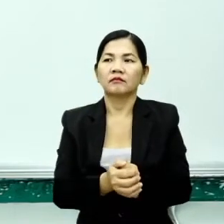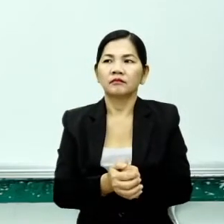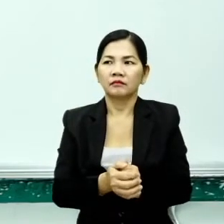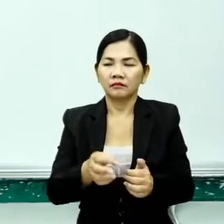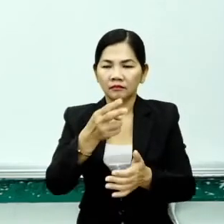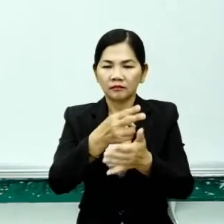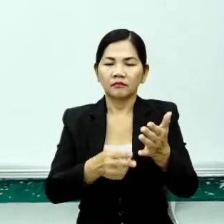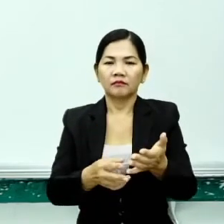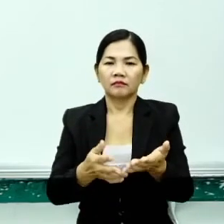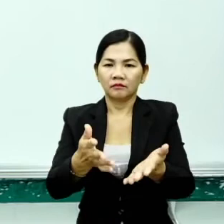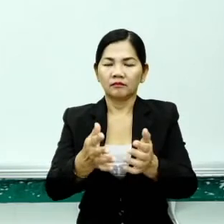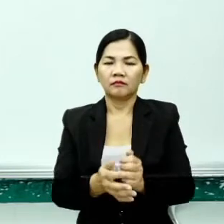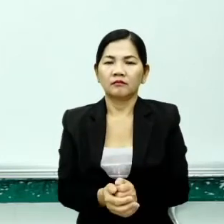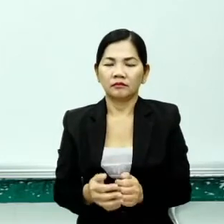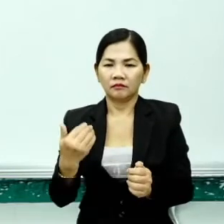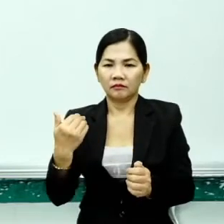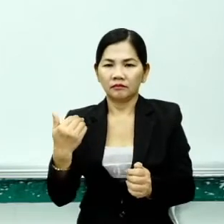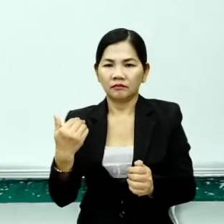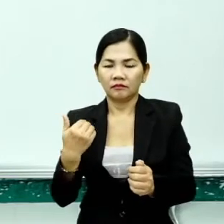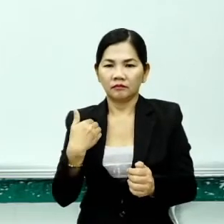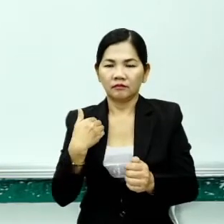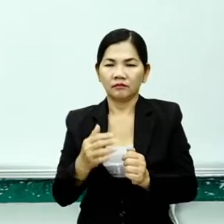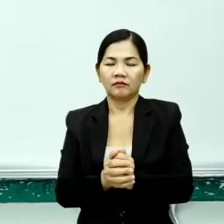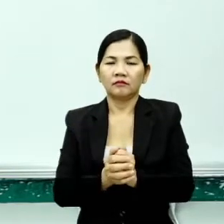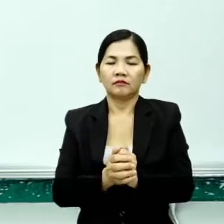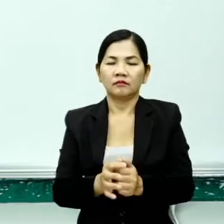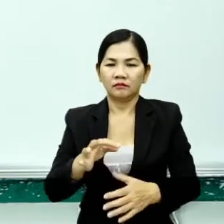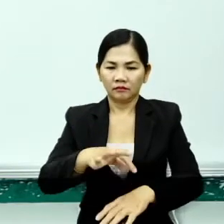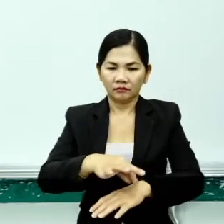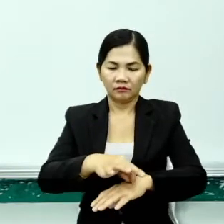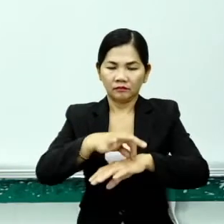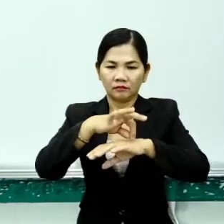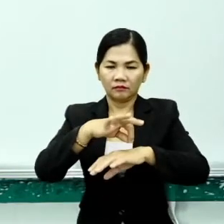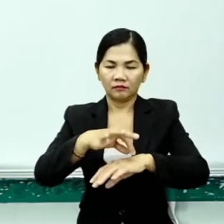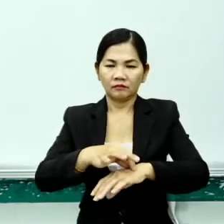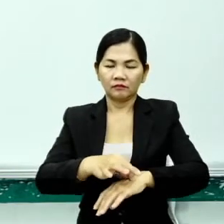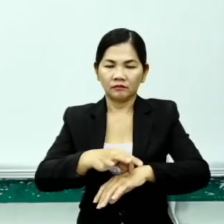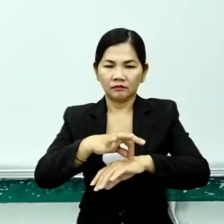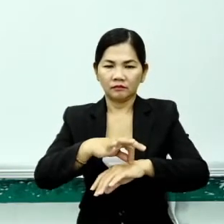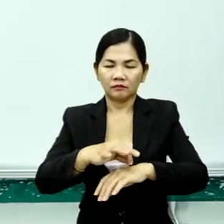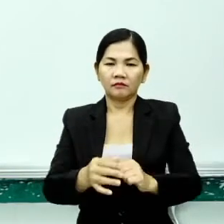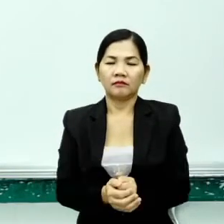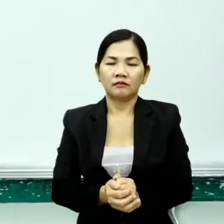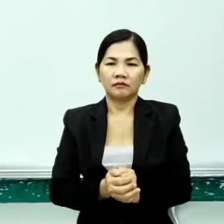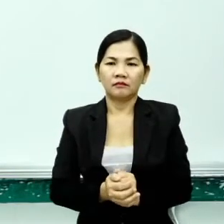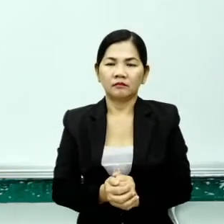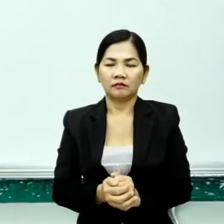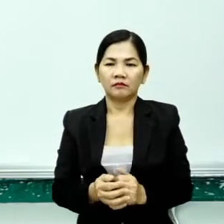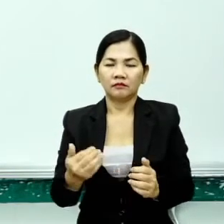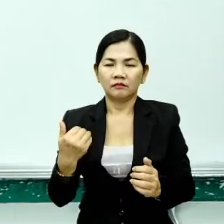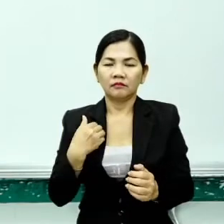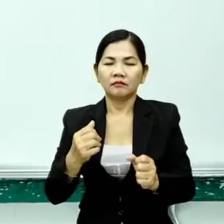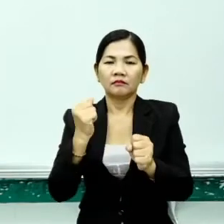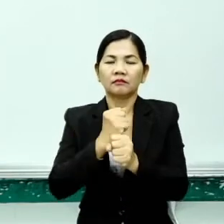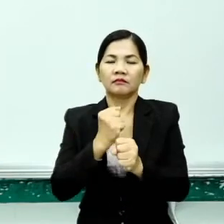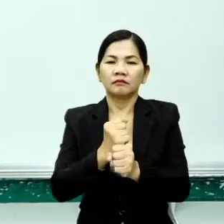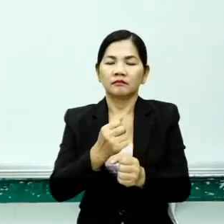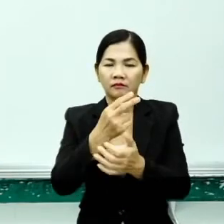cồn cha bắt đo cha con tha bắt đầu sợ bay nè con nữa cha bắt đầu sợ bay chẳng bắt đầu sợ bay nữa sầm đập thôi